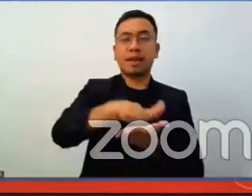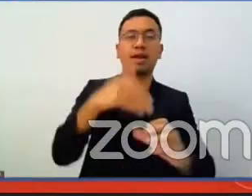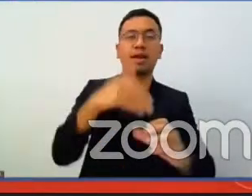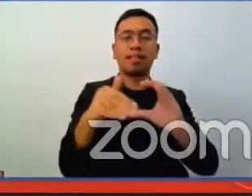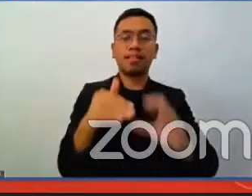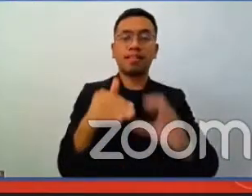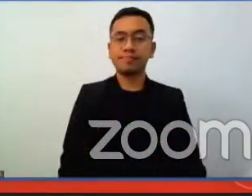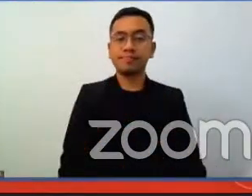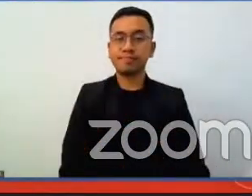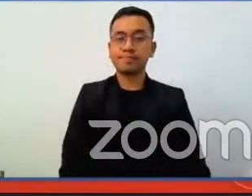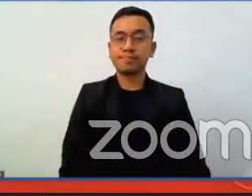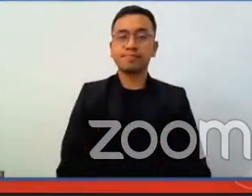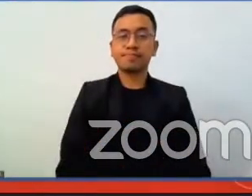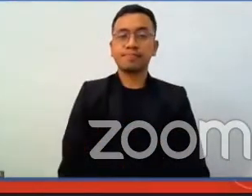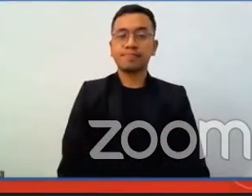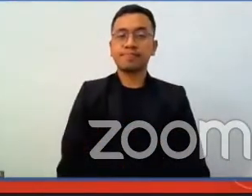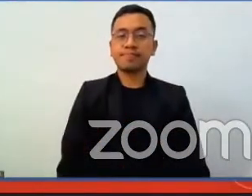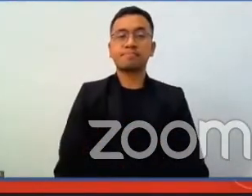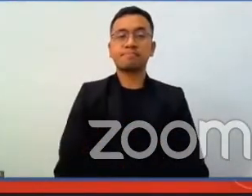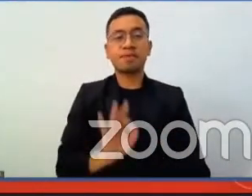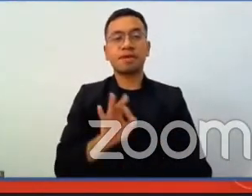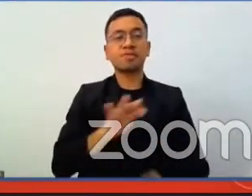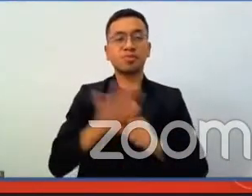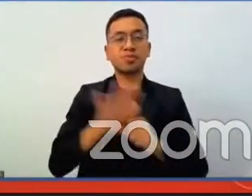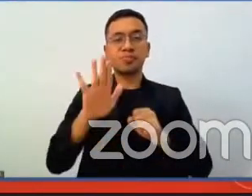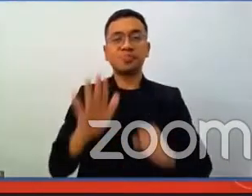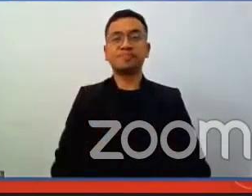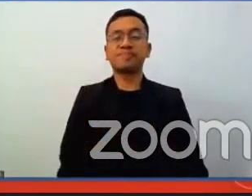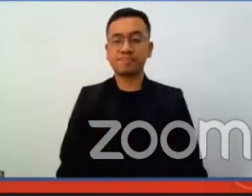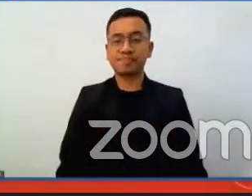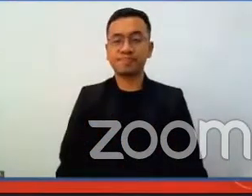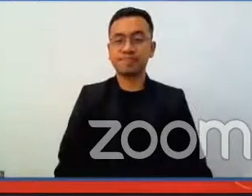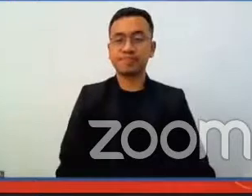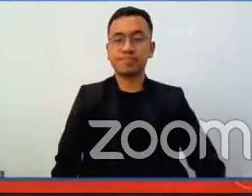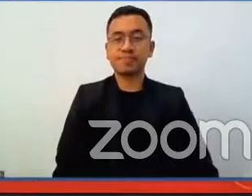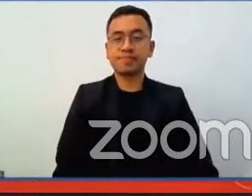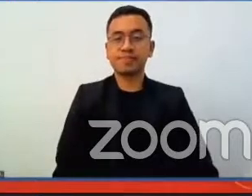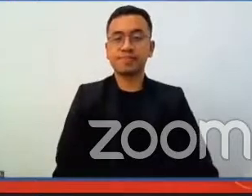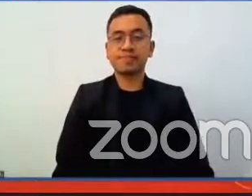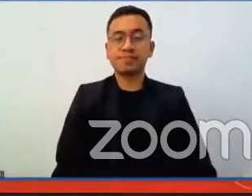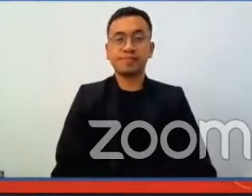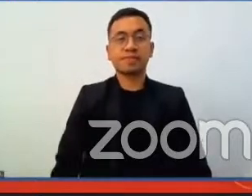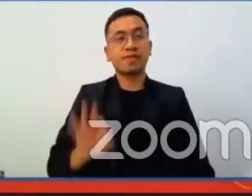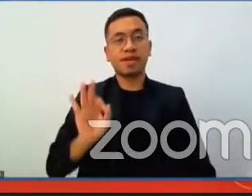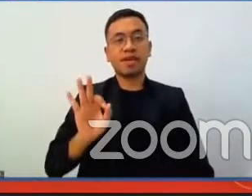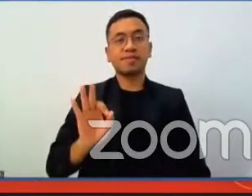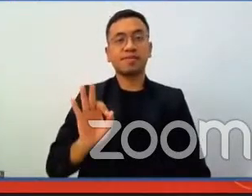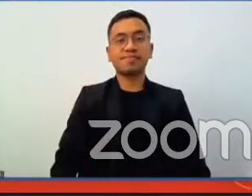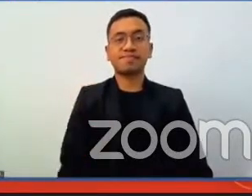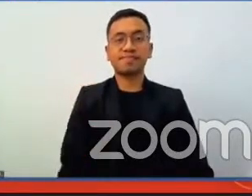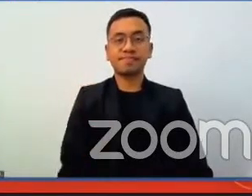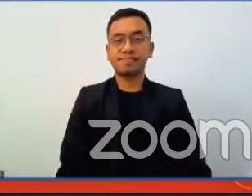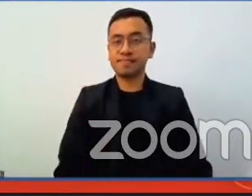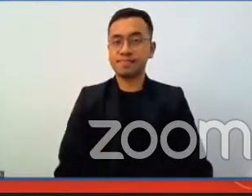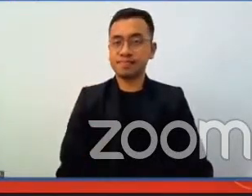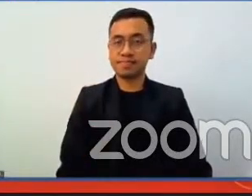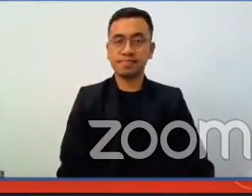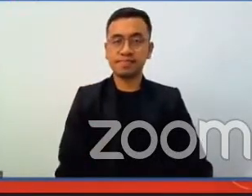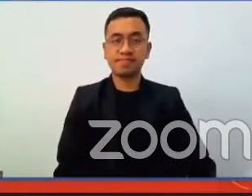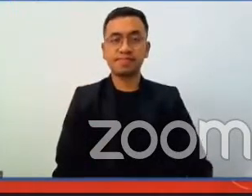gitu Pak Habis. Baik. Baik Pak Andi. Ini kita lanjutkan pertanyaan